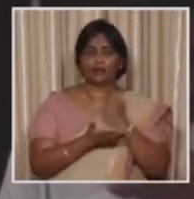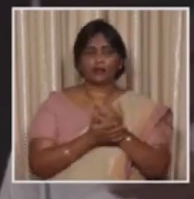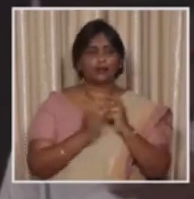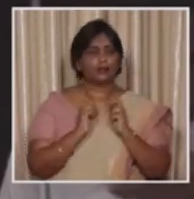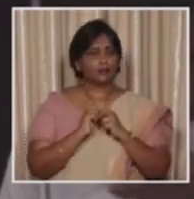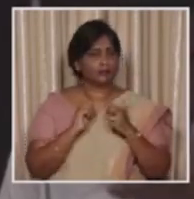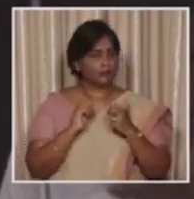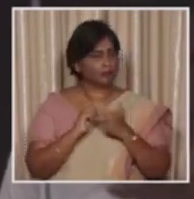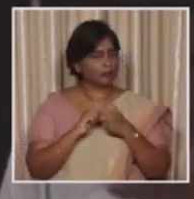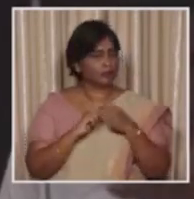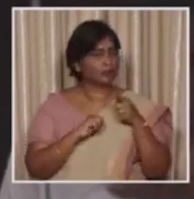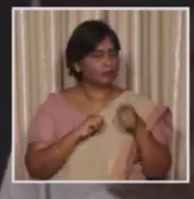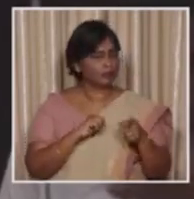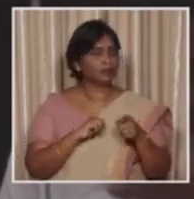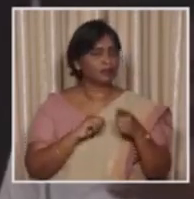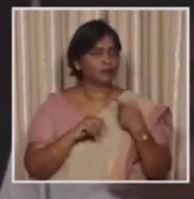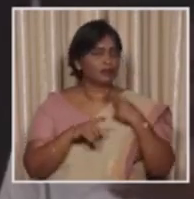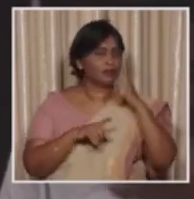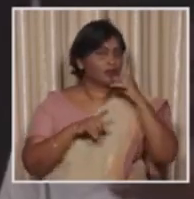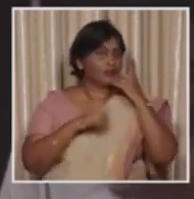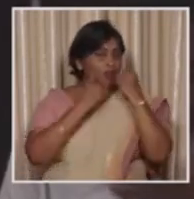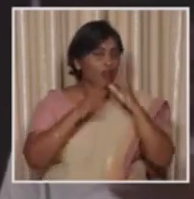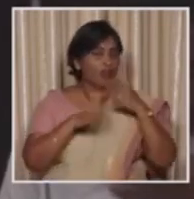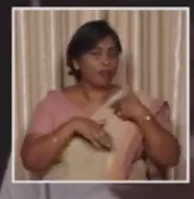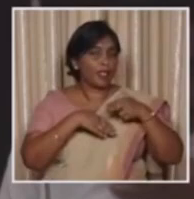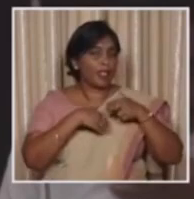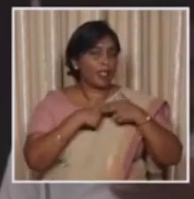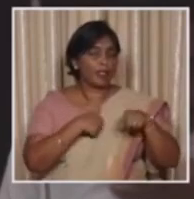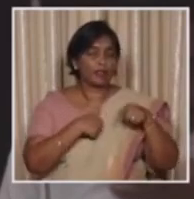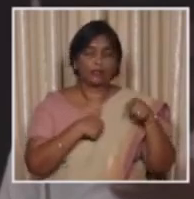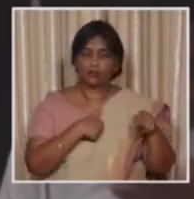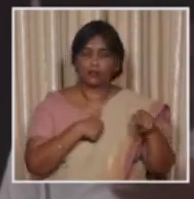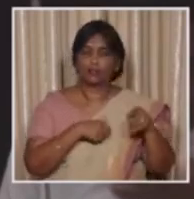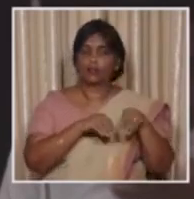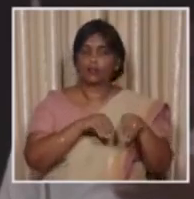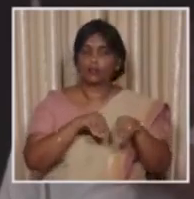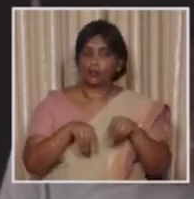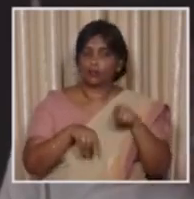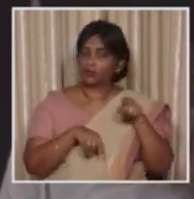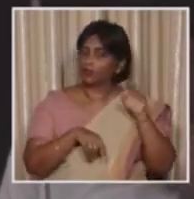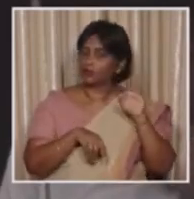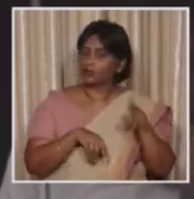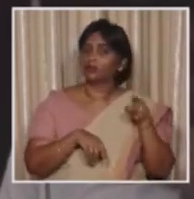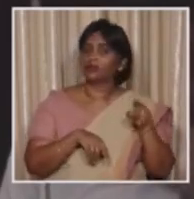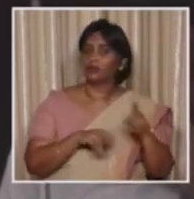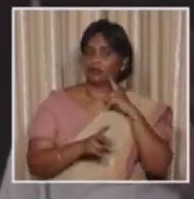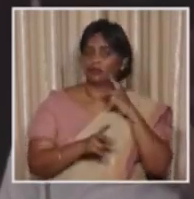நெருக்கடியில். என் விவசாயிகளுக்கு போதிய உரம் கிடைக்காமல் காரணத்தால் அந்த பொருளாதார